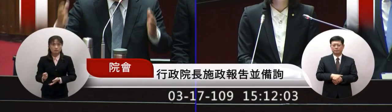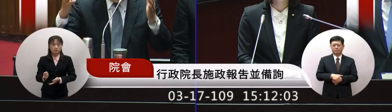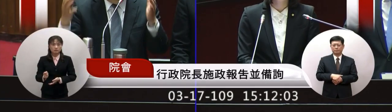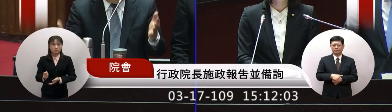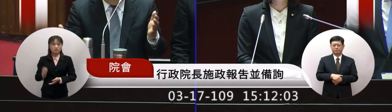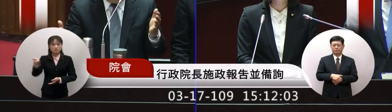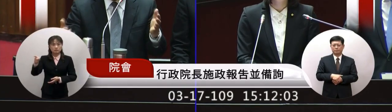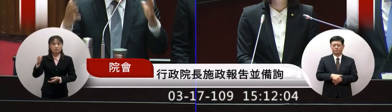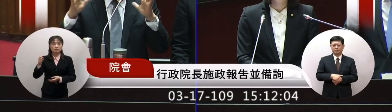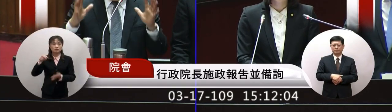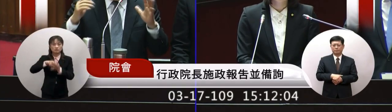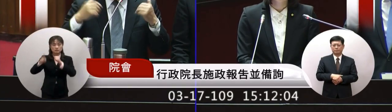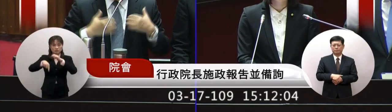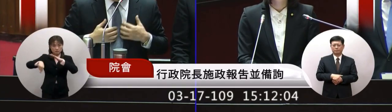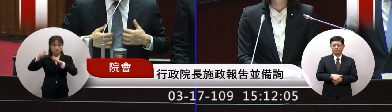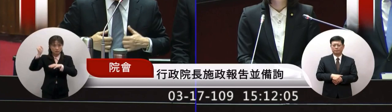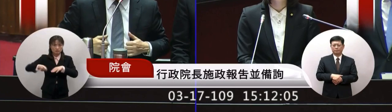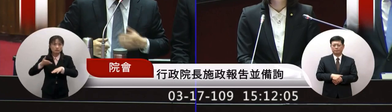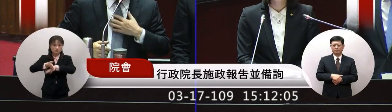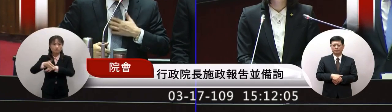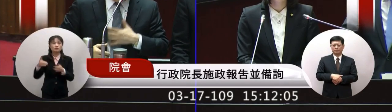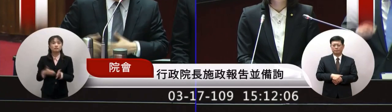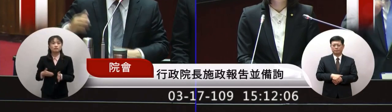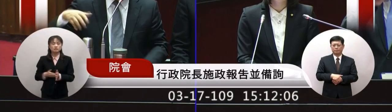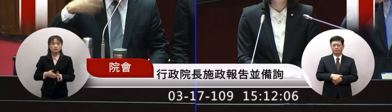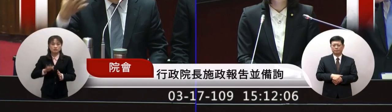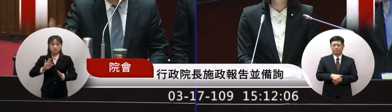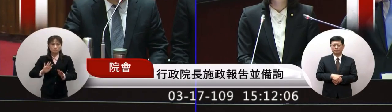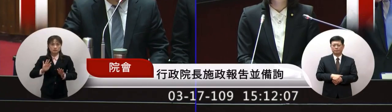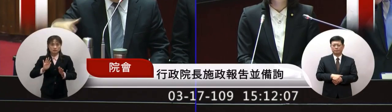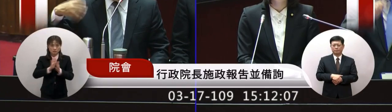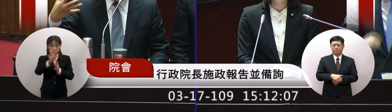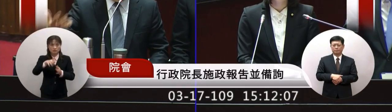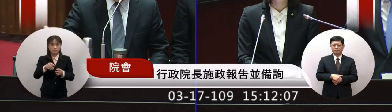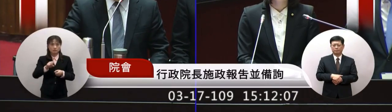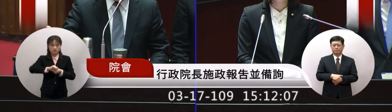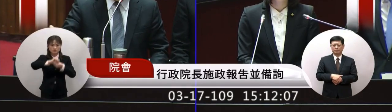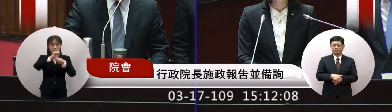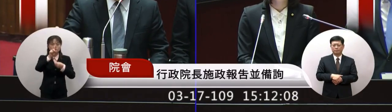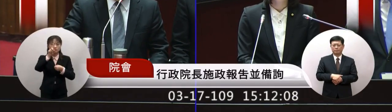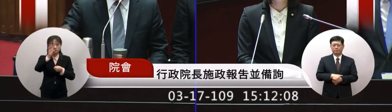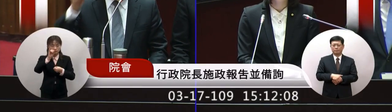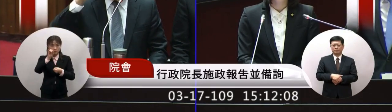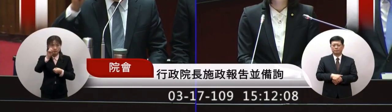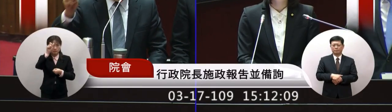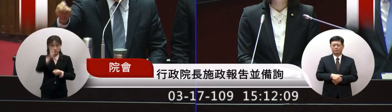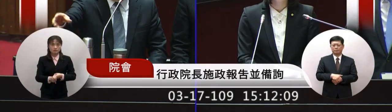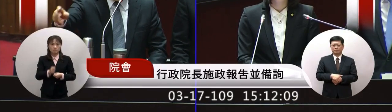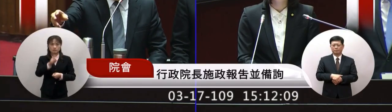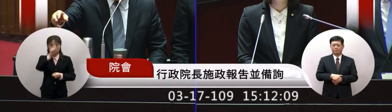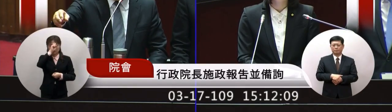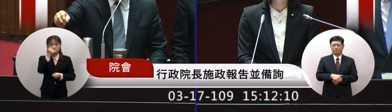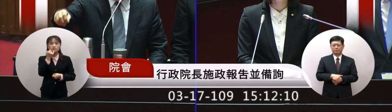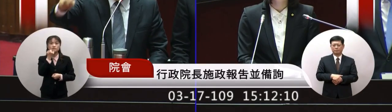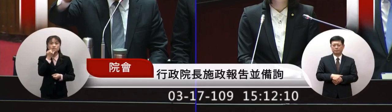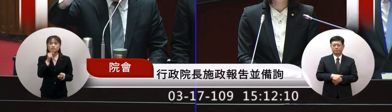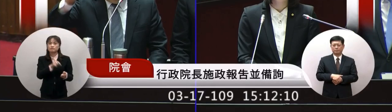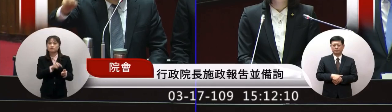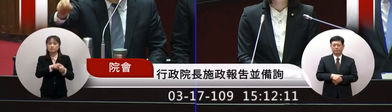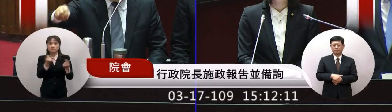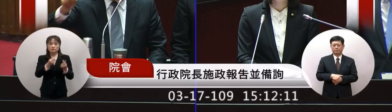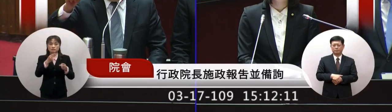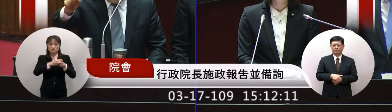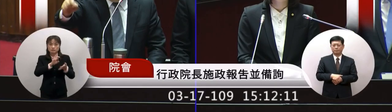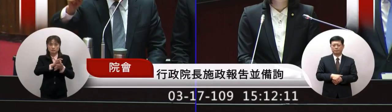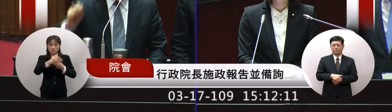的这个目标，让我们受困产业能够有振兴的机会，也就信用保证基金